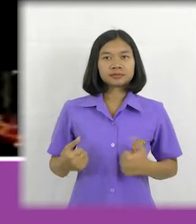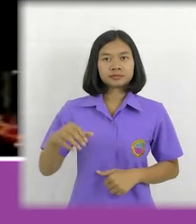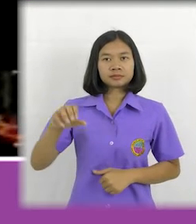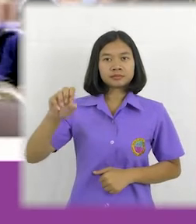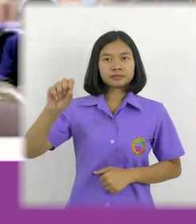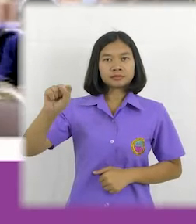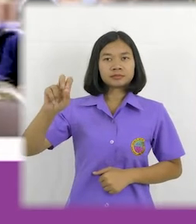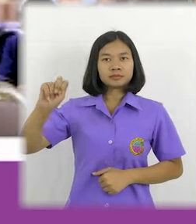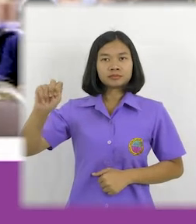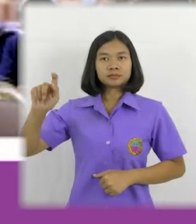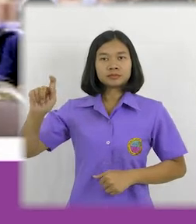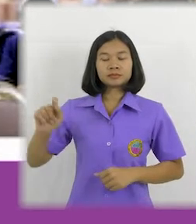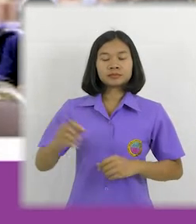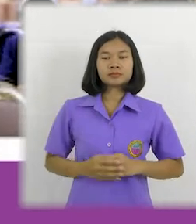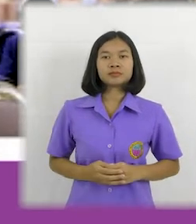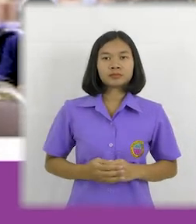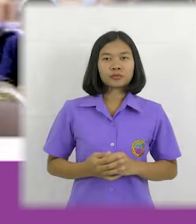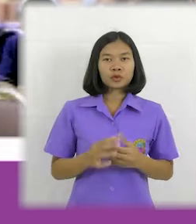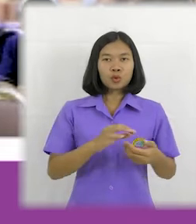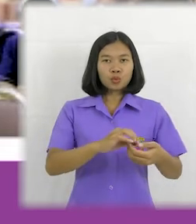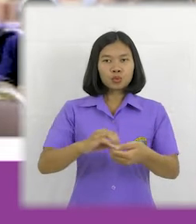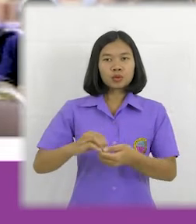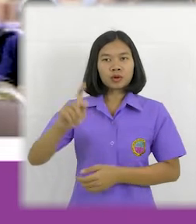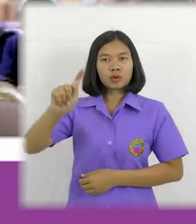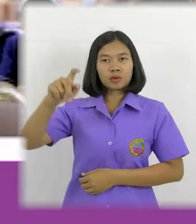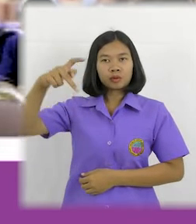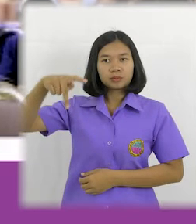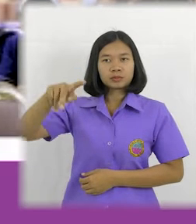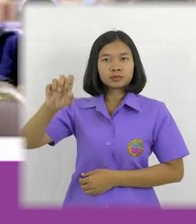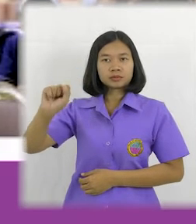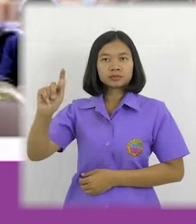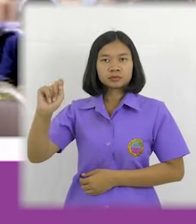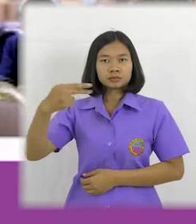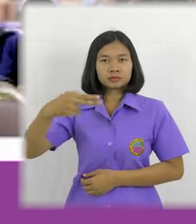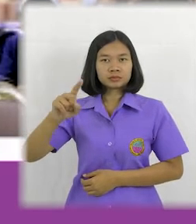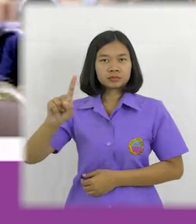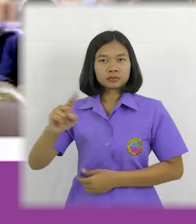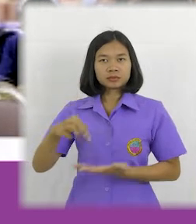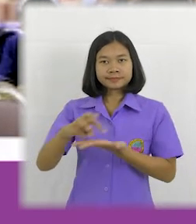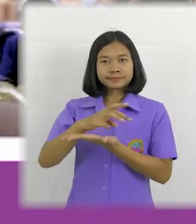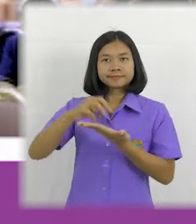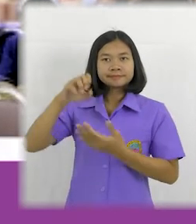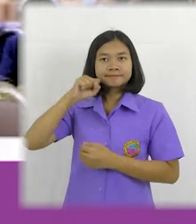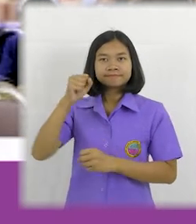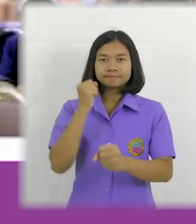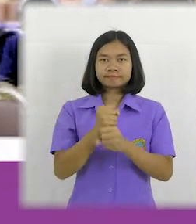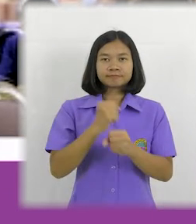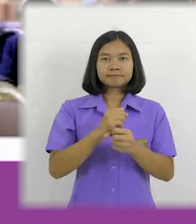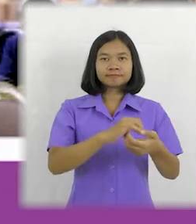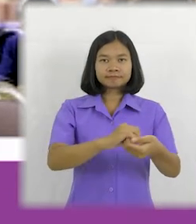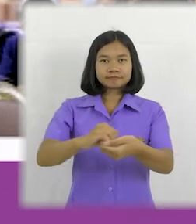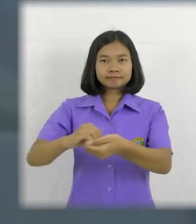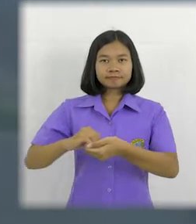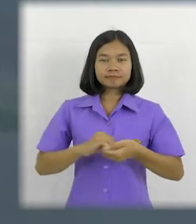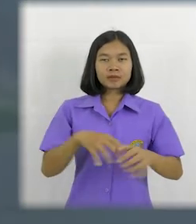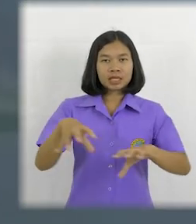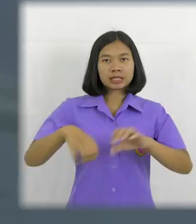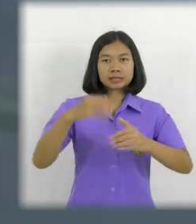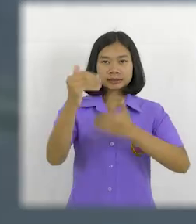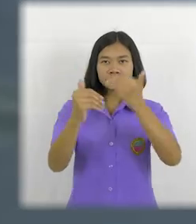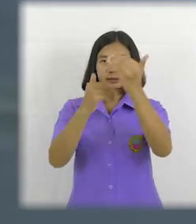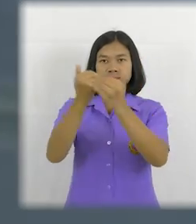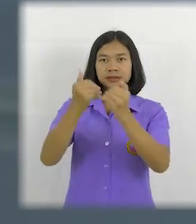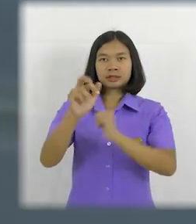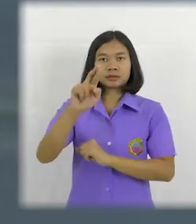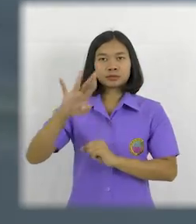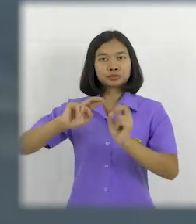ซึ่งการจัดกิจกรรมในครั้งนี้สำนักงานศึกษาธิการภาค11ได้ร่วมกับศูนย์ประสานงานอพสทมหาวิทยาลัยราชภัฏสกลนครในการด